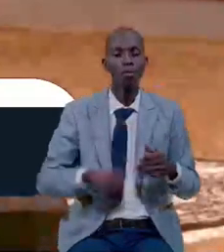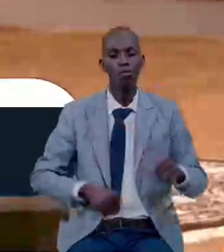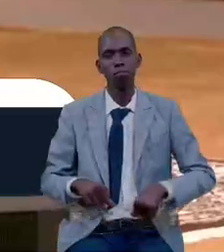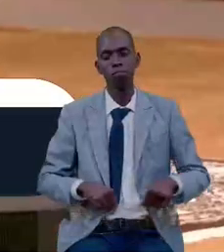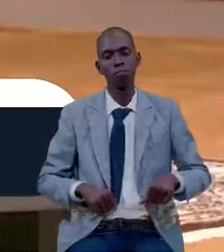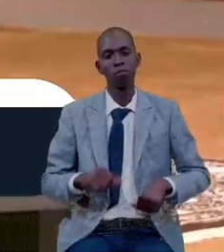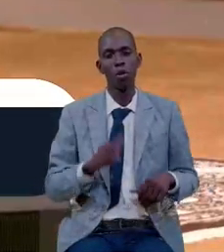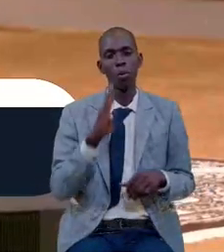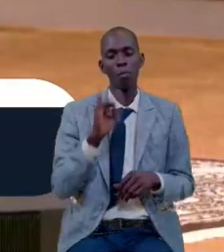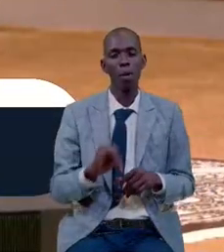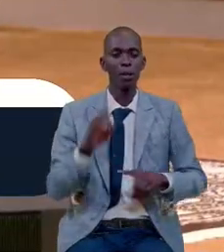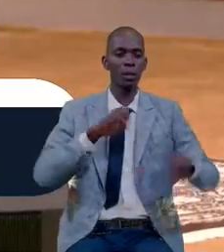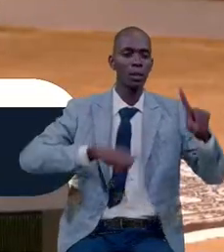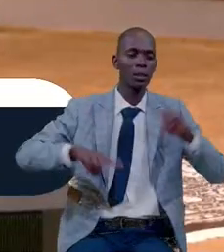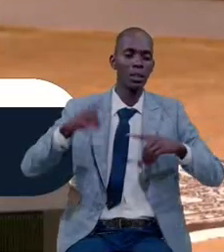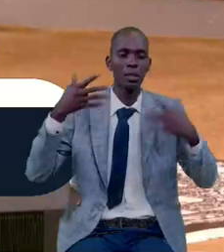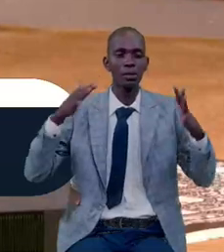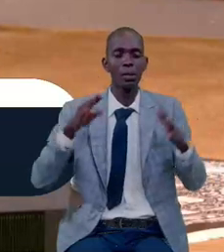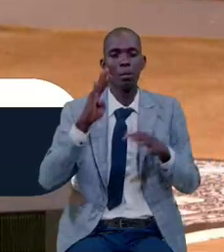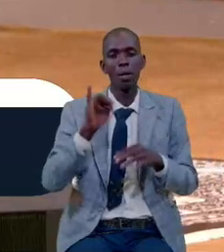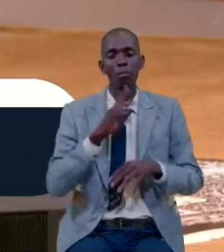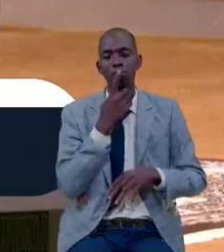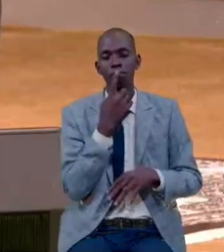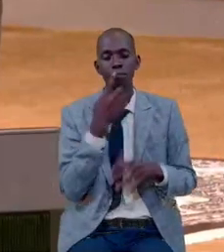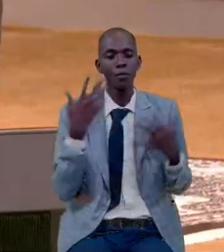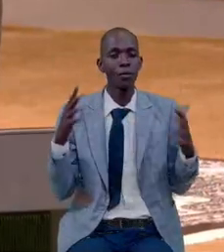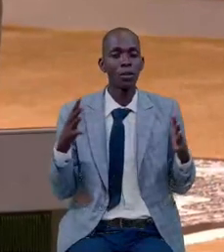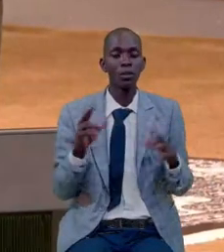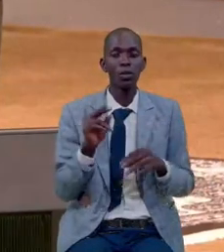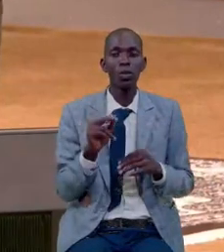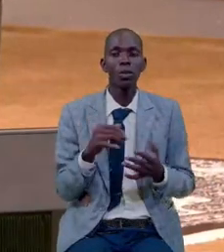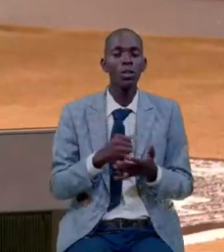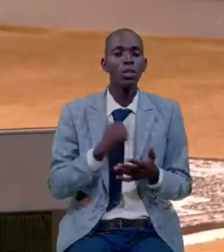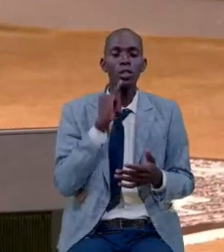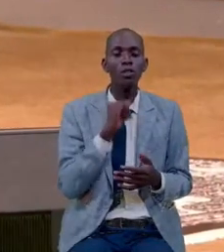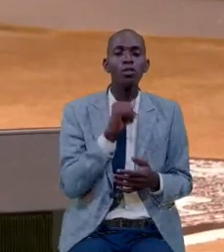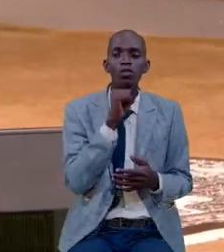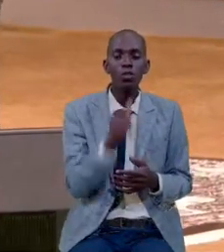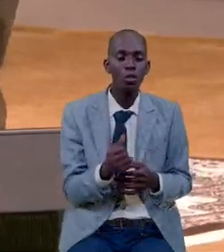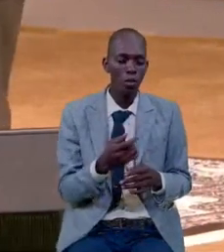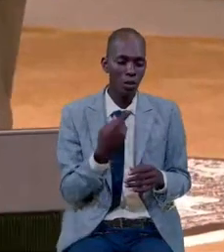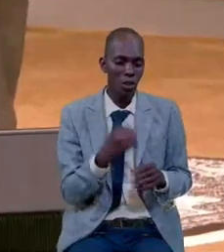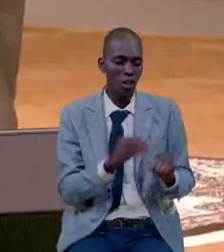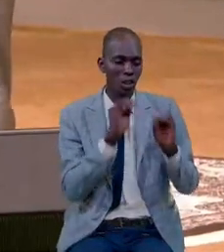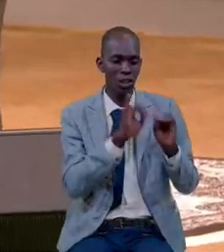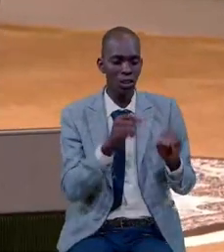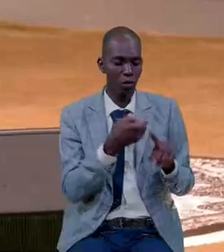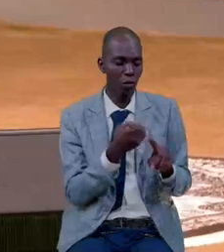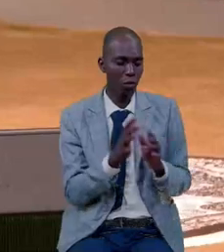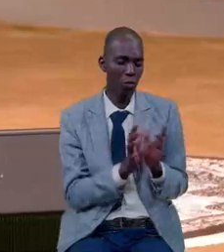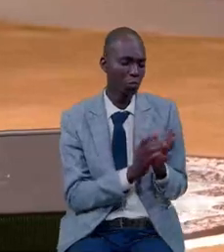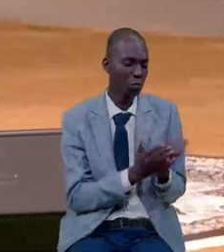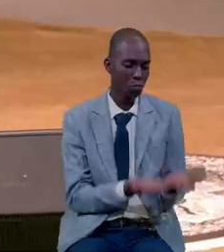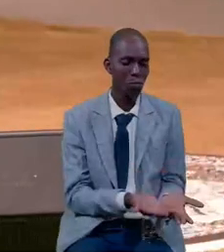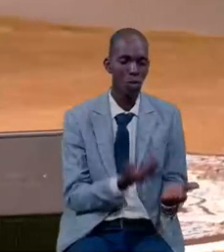bouche. La sanctification n'est pas une doctrine dans un livre. Il y a des églises comme